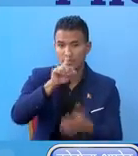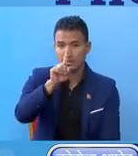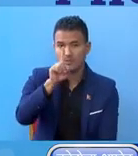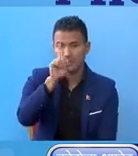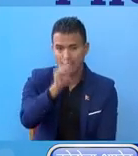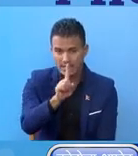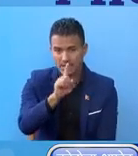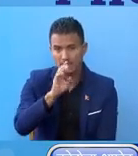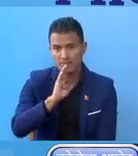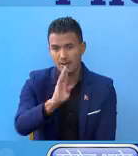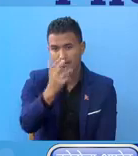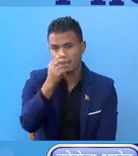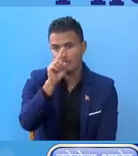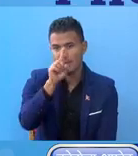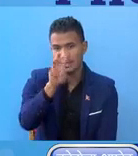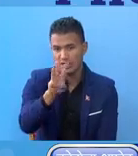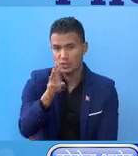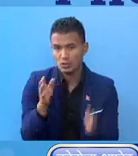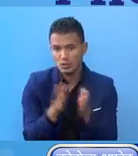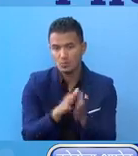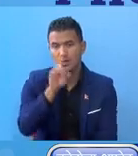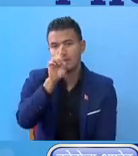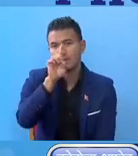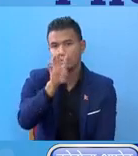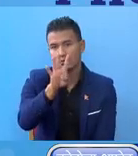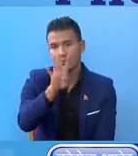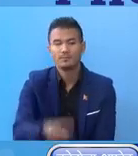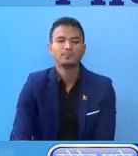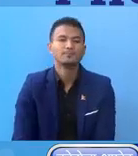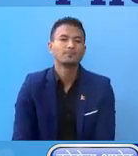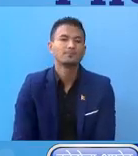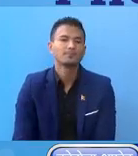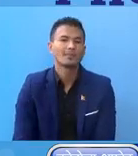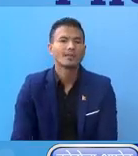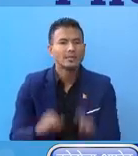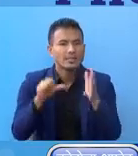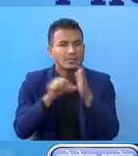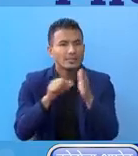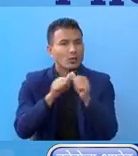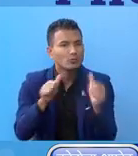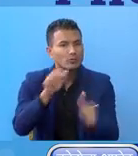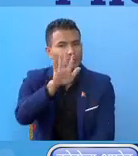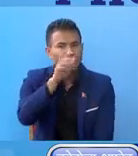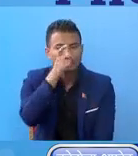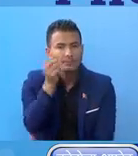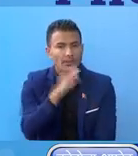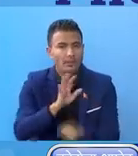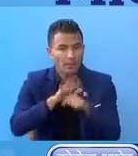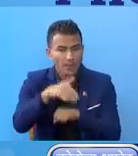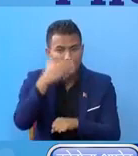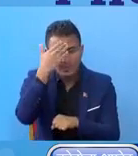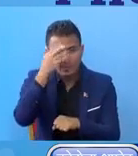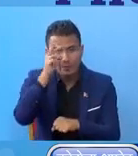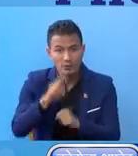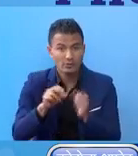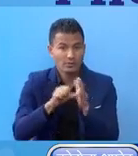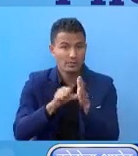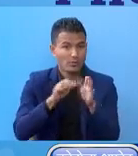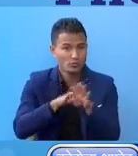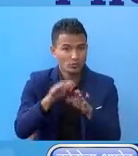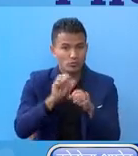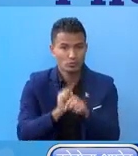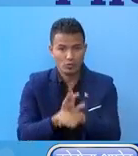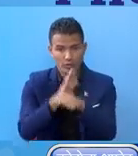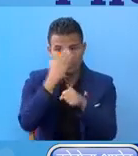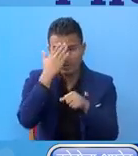र बागमतीमा 13 गरी जम्मा 14 जना। जिल्लागत 500 भन्दा माथि सङ्क्रमितहरू रहेको जिल्लाहरूमा